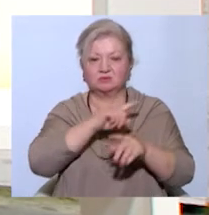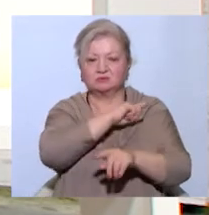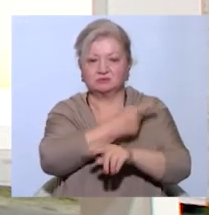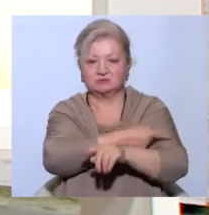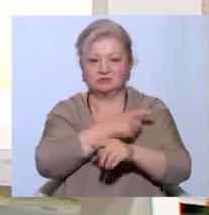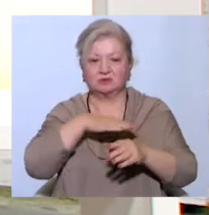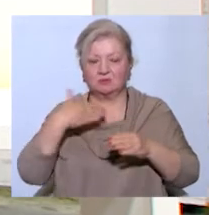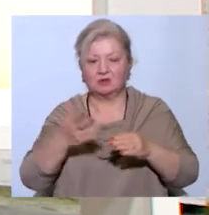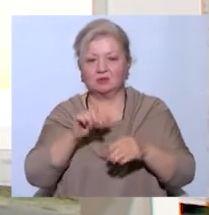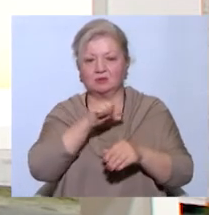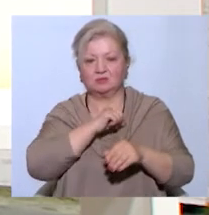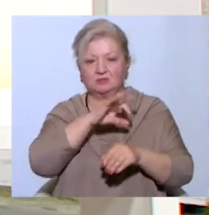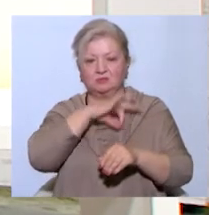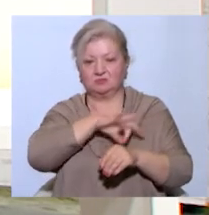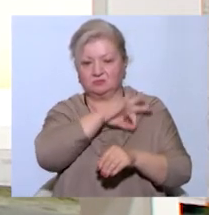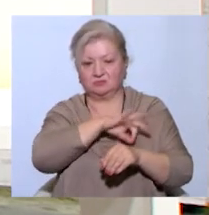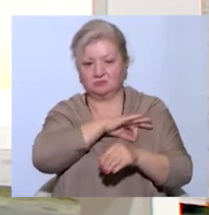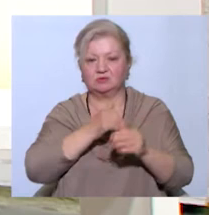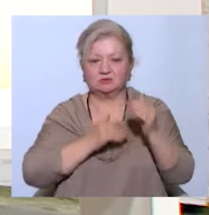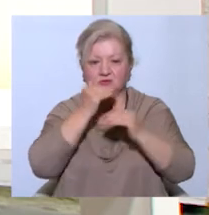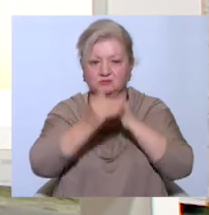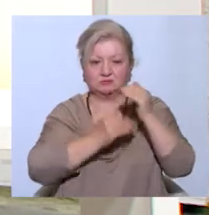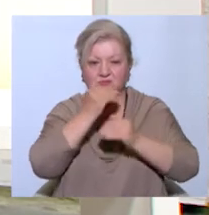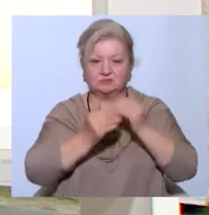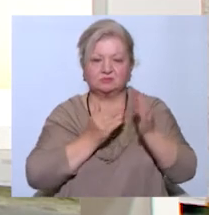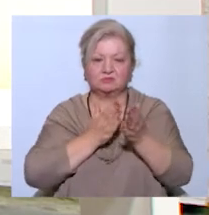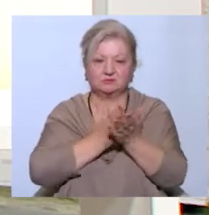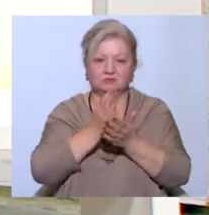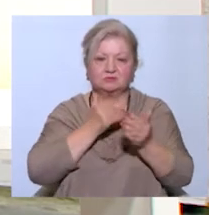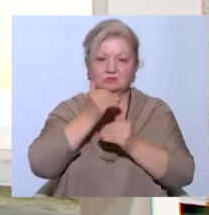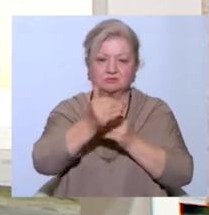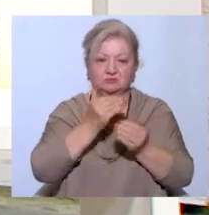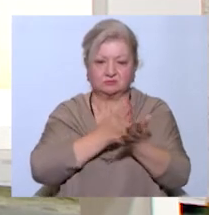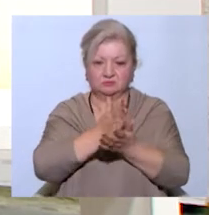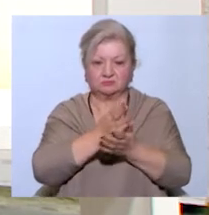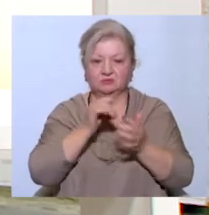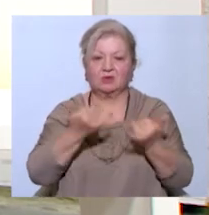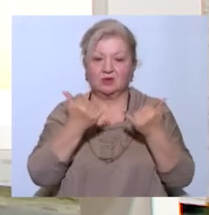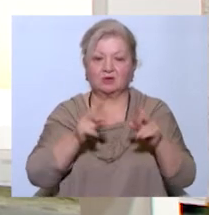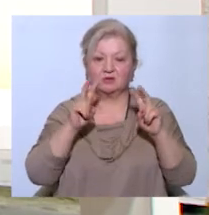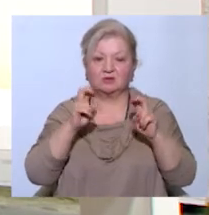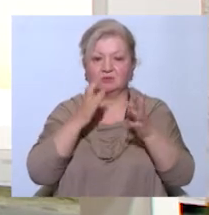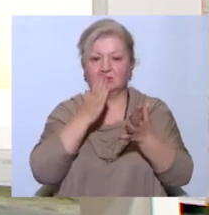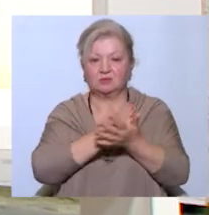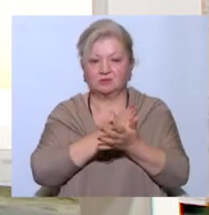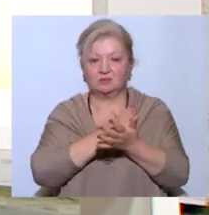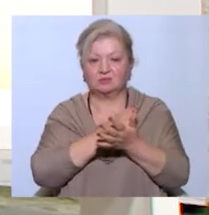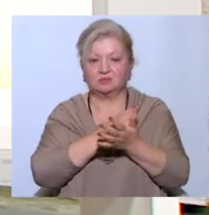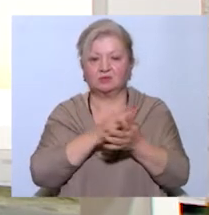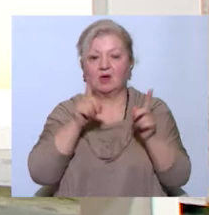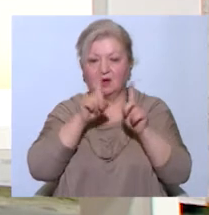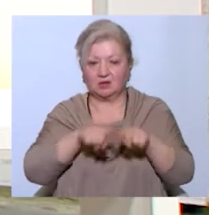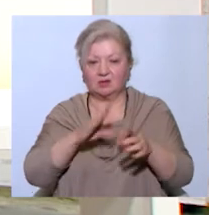თავის სასიკეთოდ განვითარებისათვის და წინსვლისათვის. რაც შეეხება დღევანდელ თემას, დღევანდელი ჩვენი შეხვედრის თემას, ეს გახლავთ